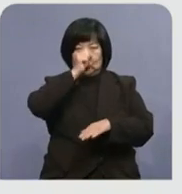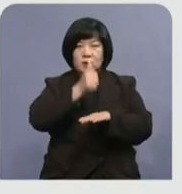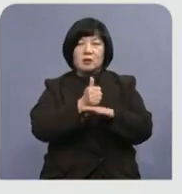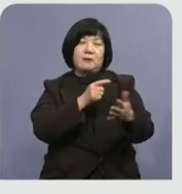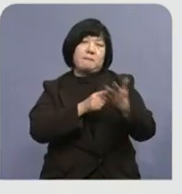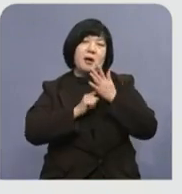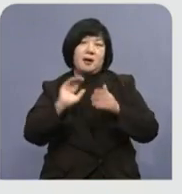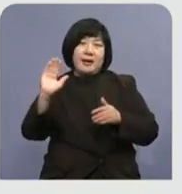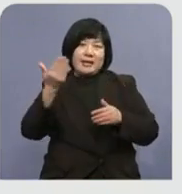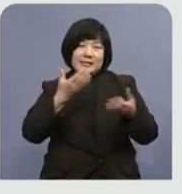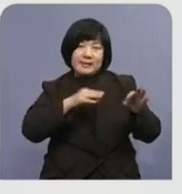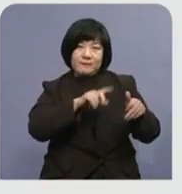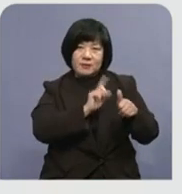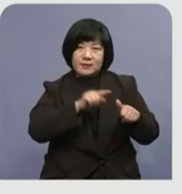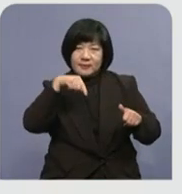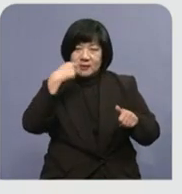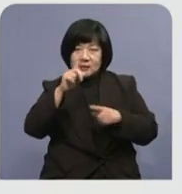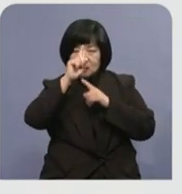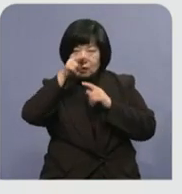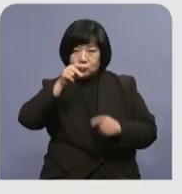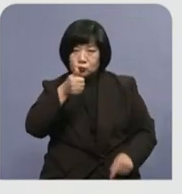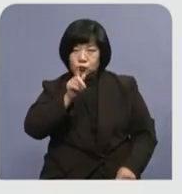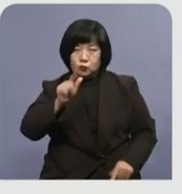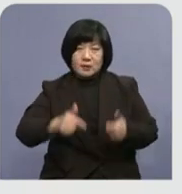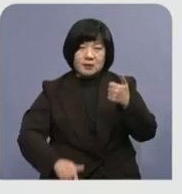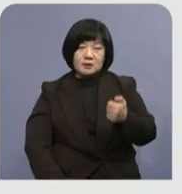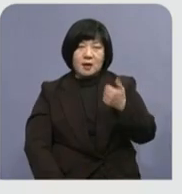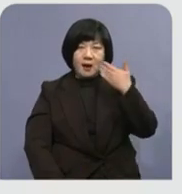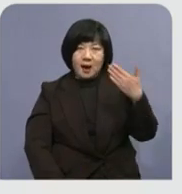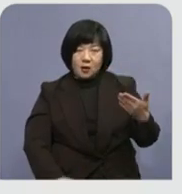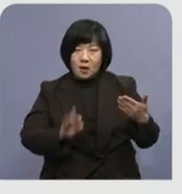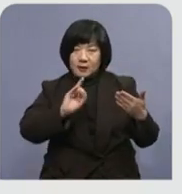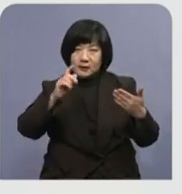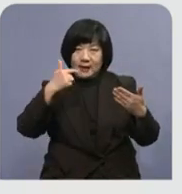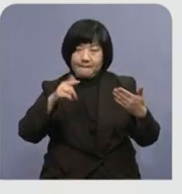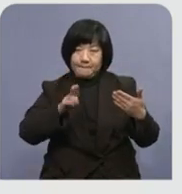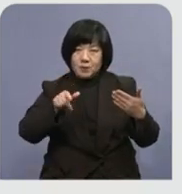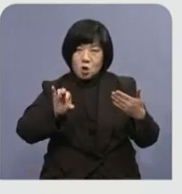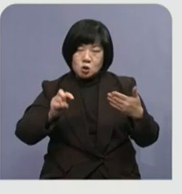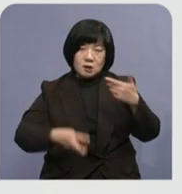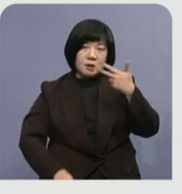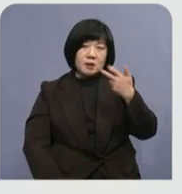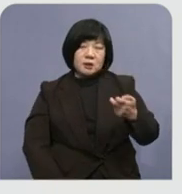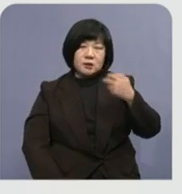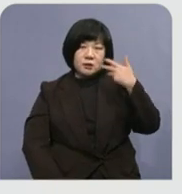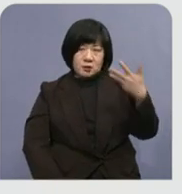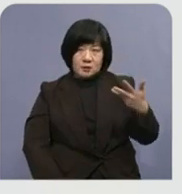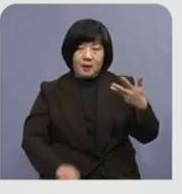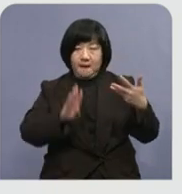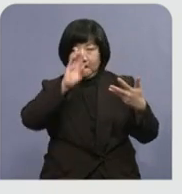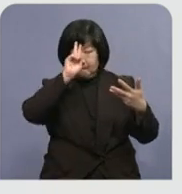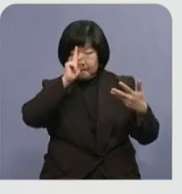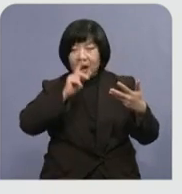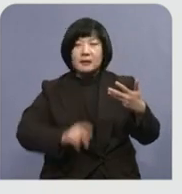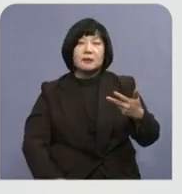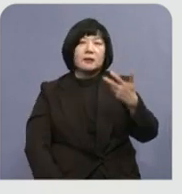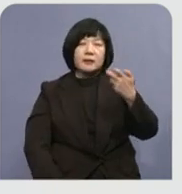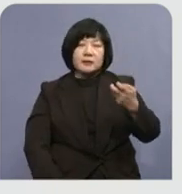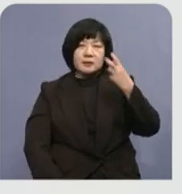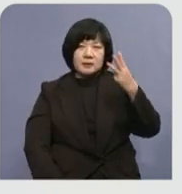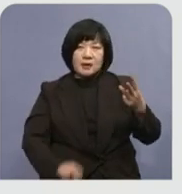김 의원에 이어 이주환 의원 89건 안병길 의원 78건 박지후 의원 이런 세건